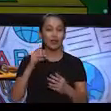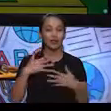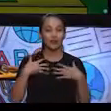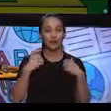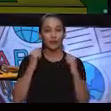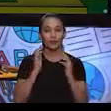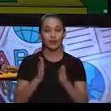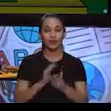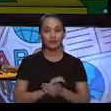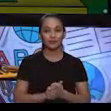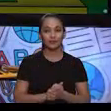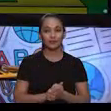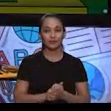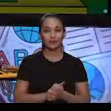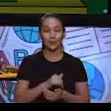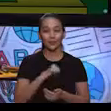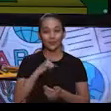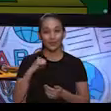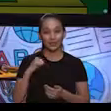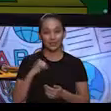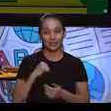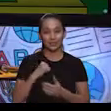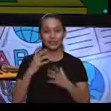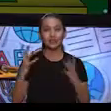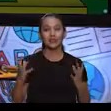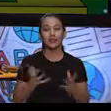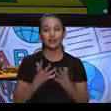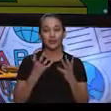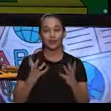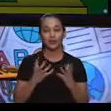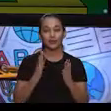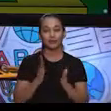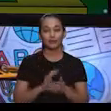Xayr, salomat bo'ling. O'zingizni ehtiyot qiling.